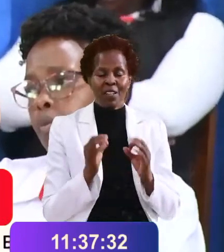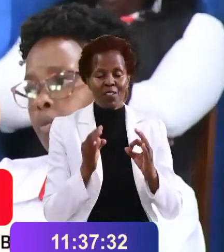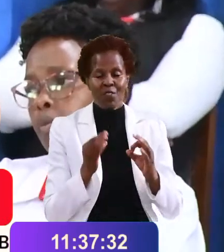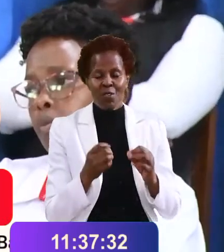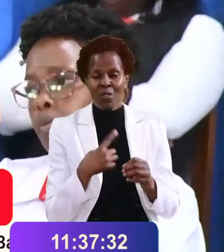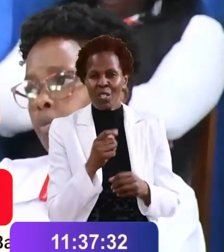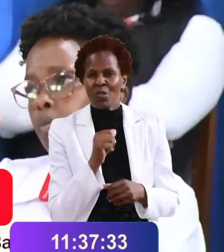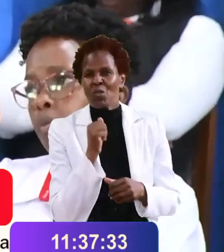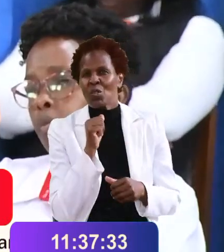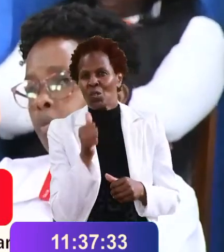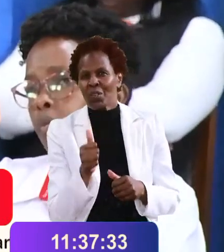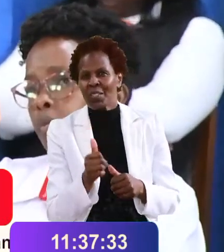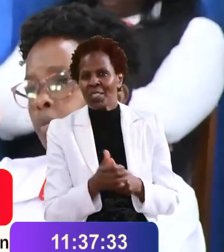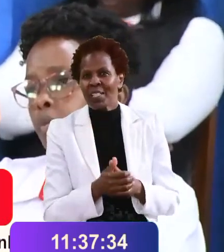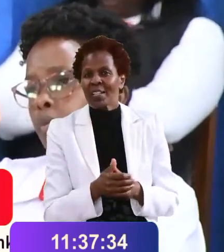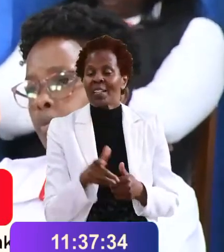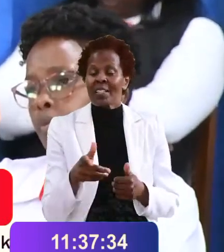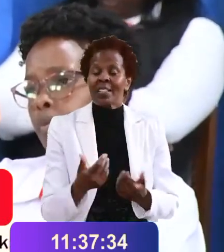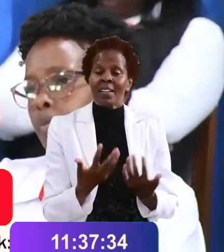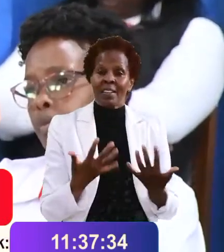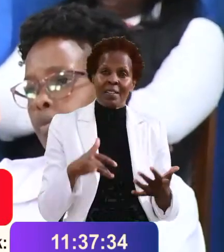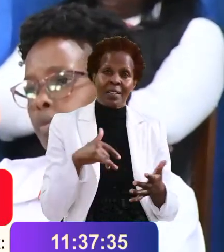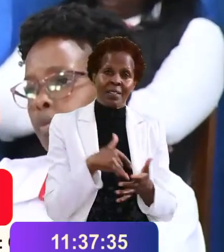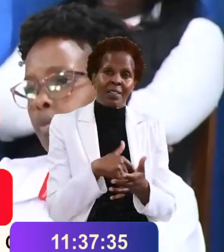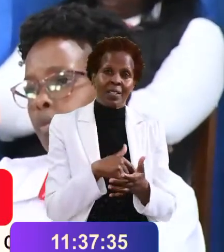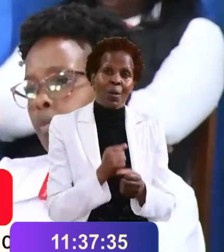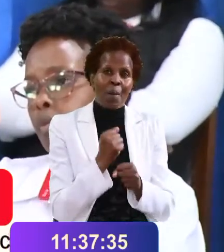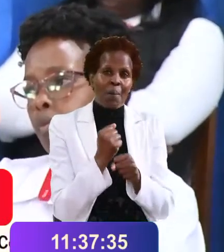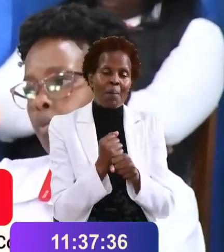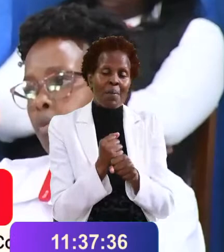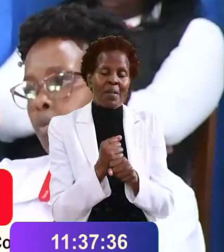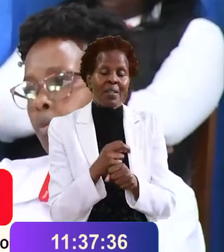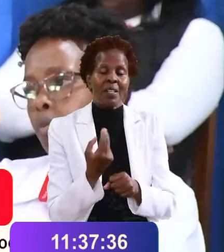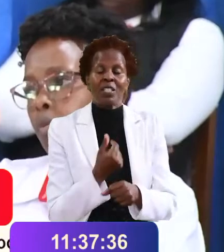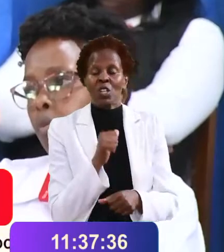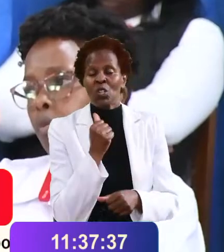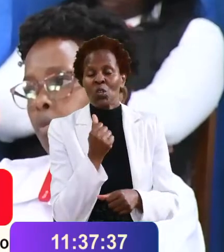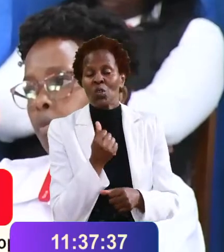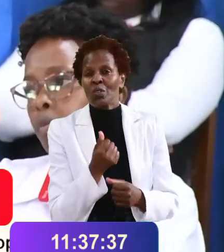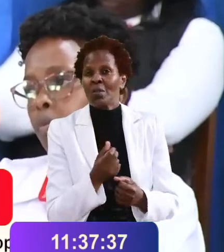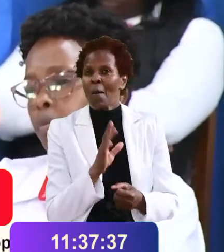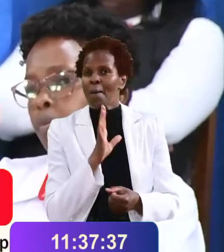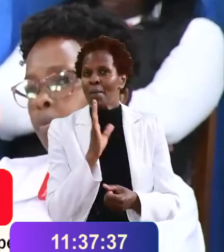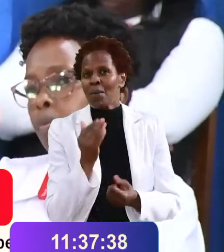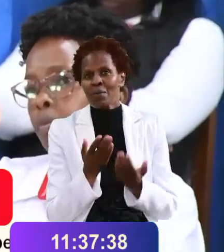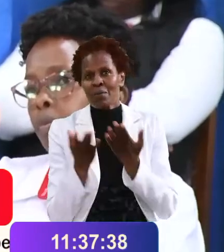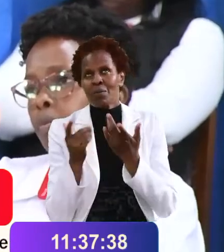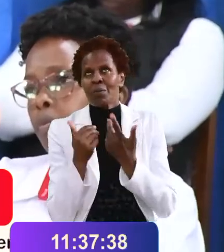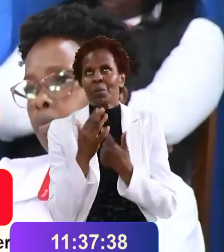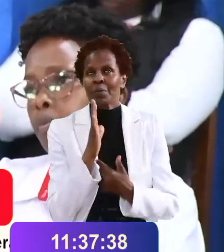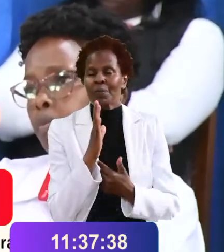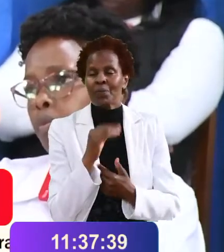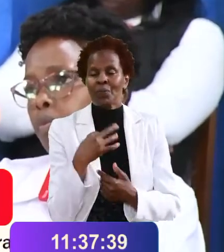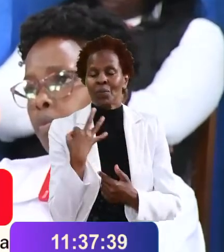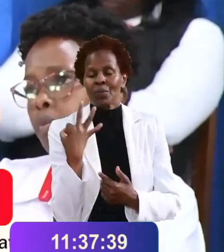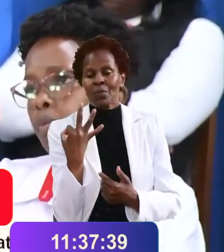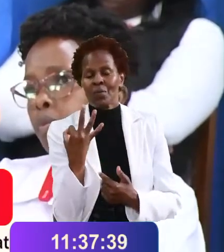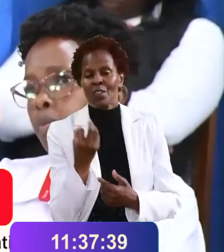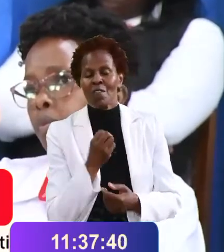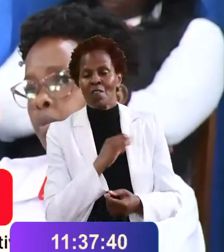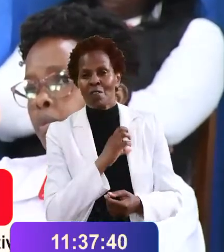visababu, hayo ndo mambo yanafanya usiweze kulitumia. Ya tatu ni